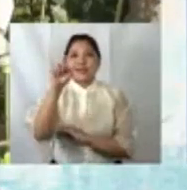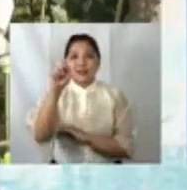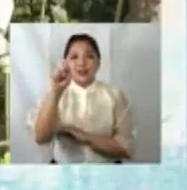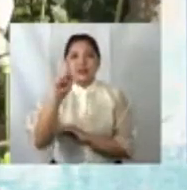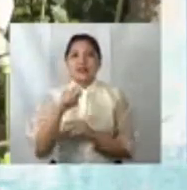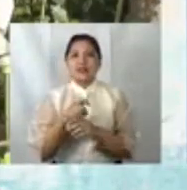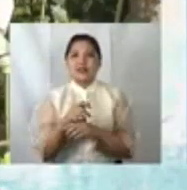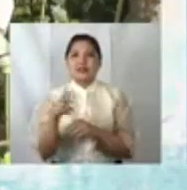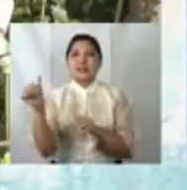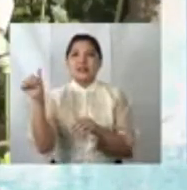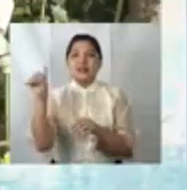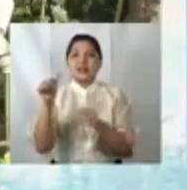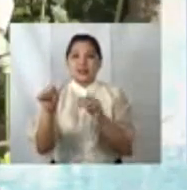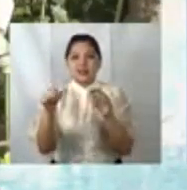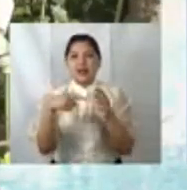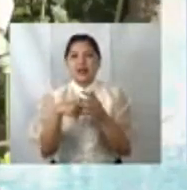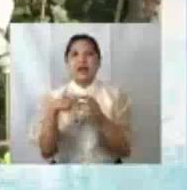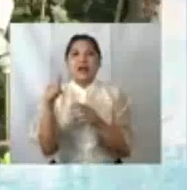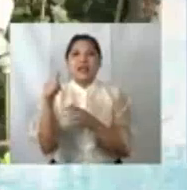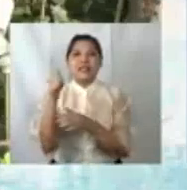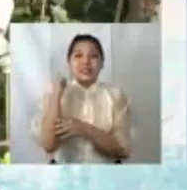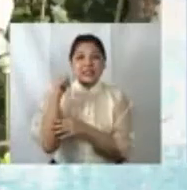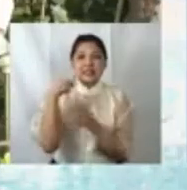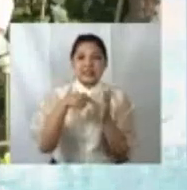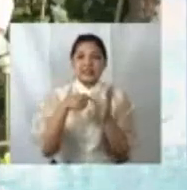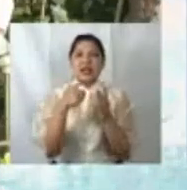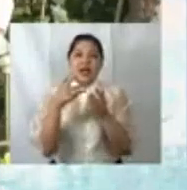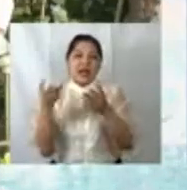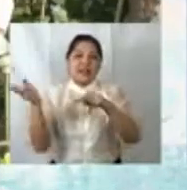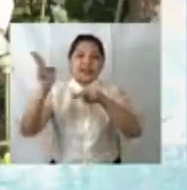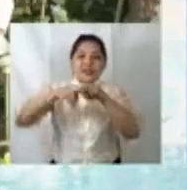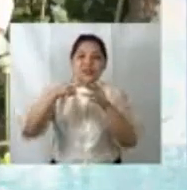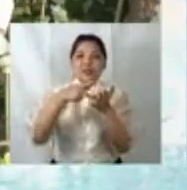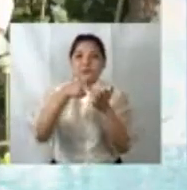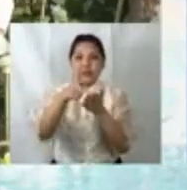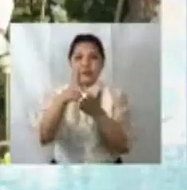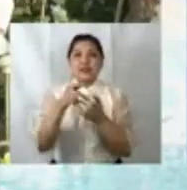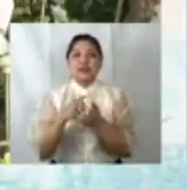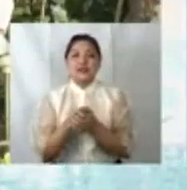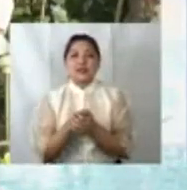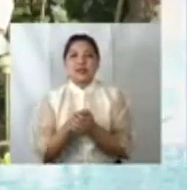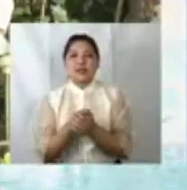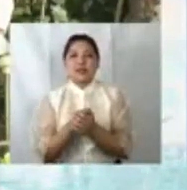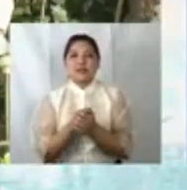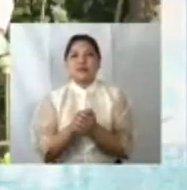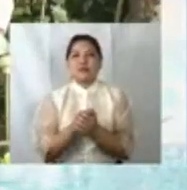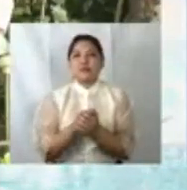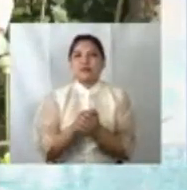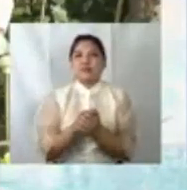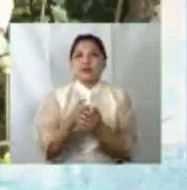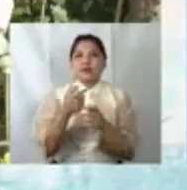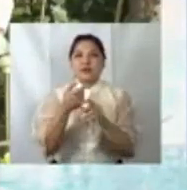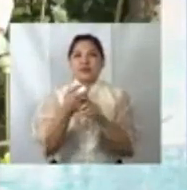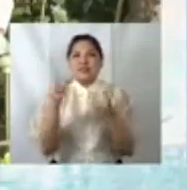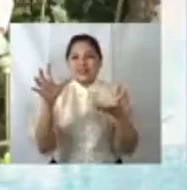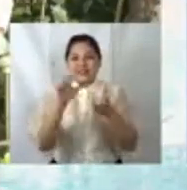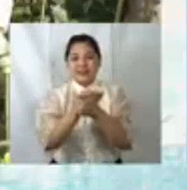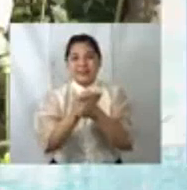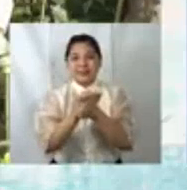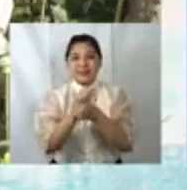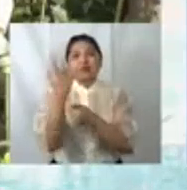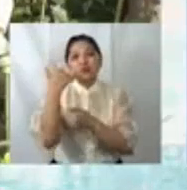pagkaka-reject ng additional payment para sa atin mula sa Estados Unidos para sa mga nawasak nung panahon ng